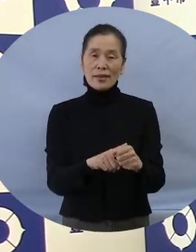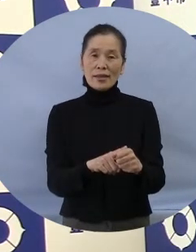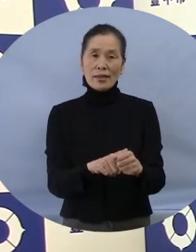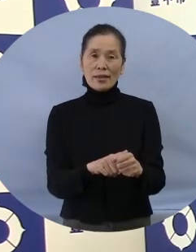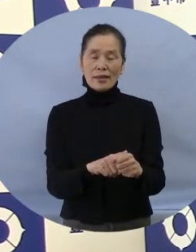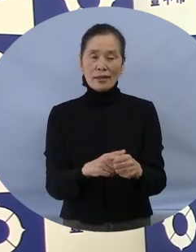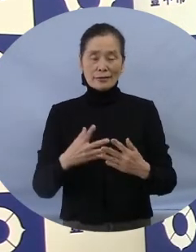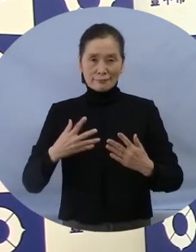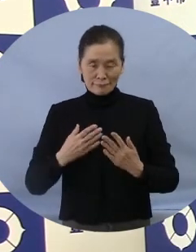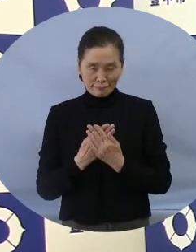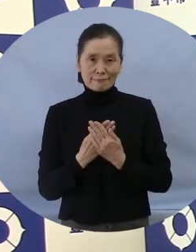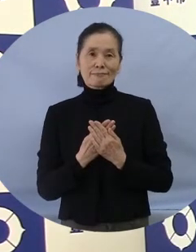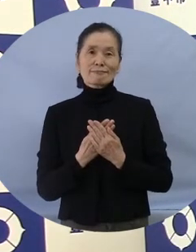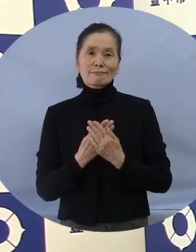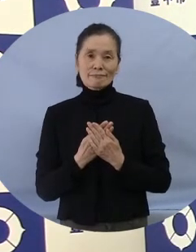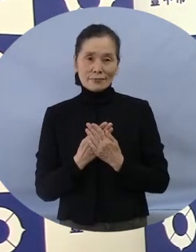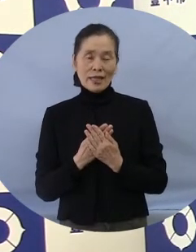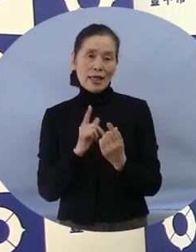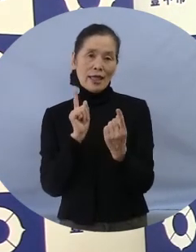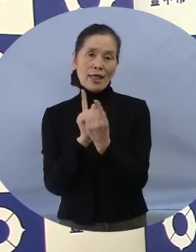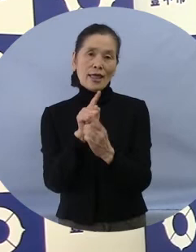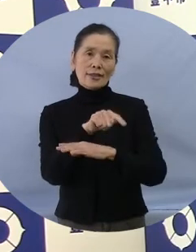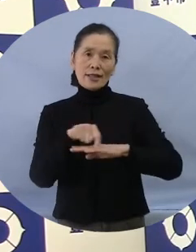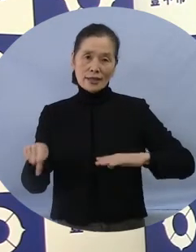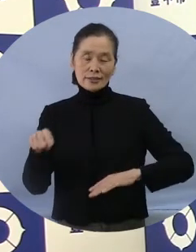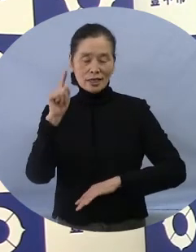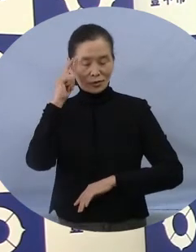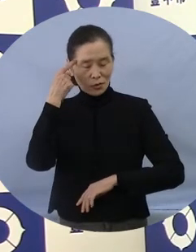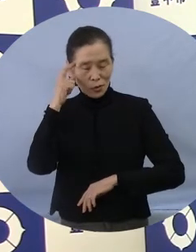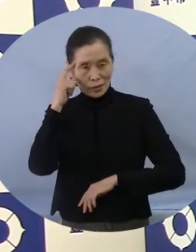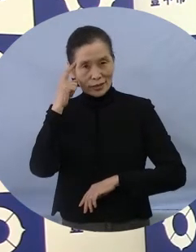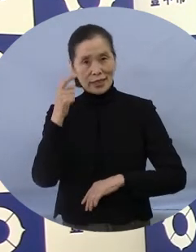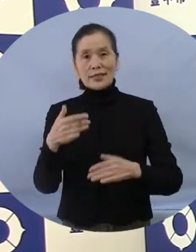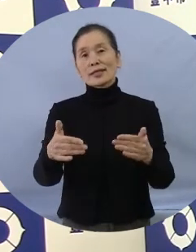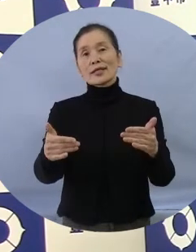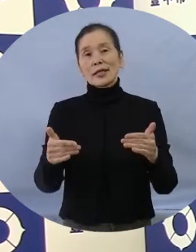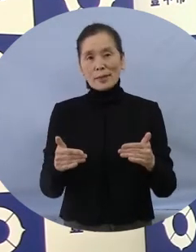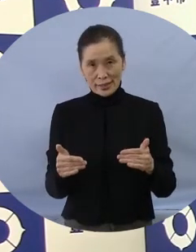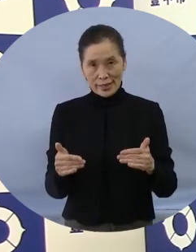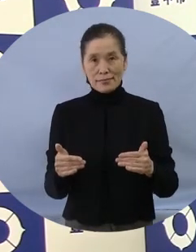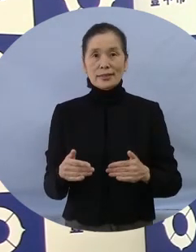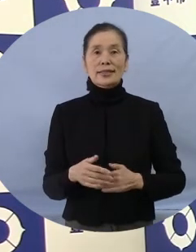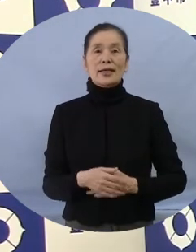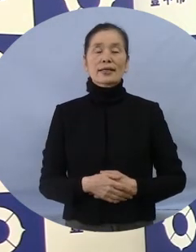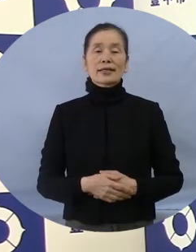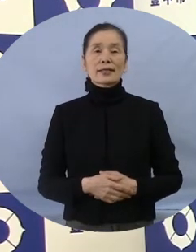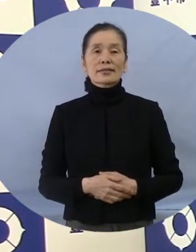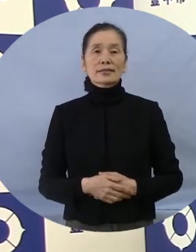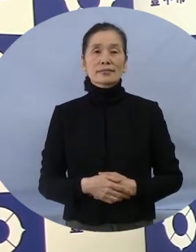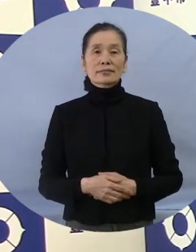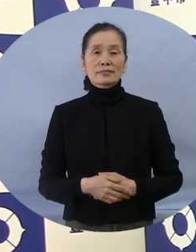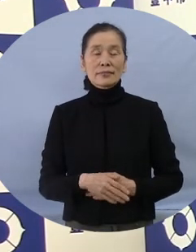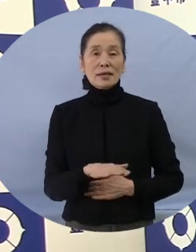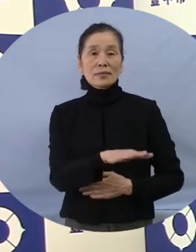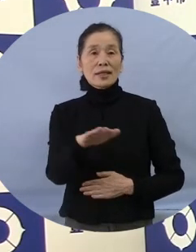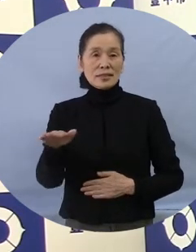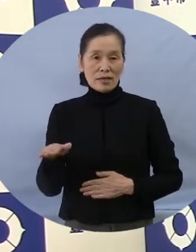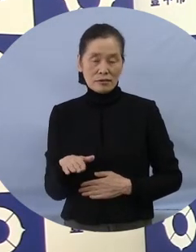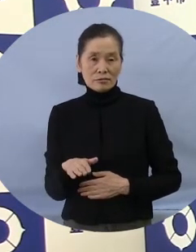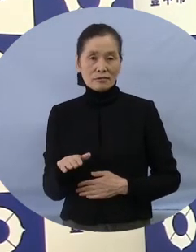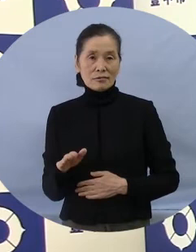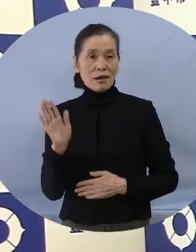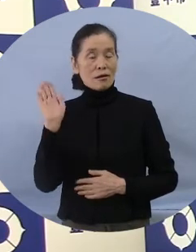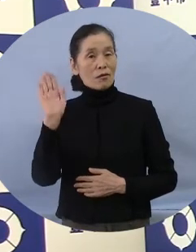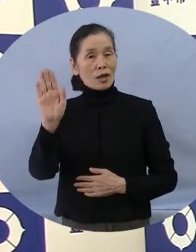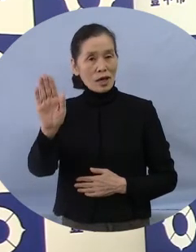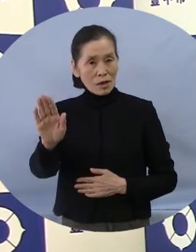を緩めることなく対策を講じていかなければなりません。皆さんには引き